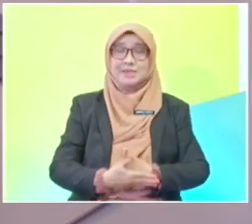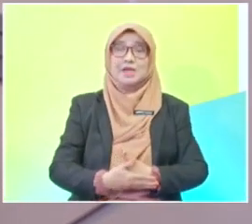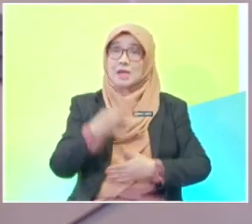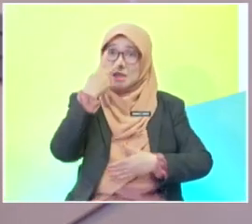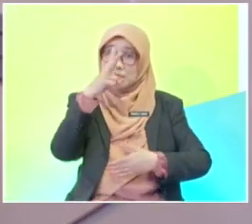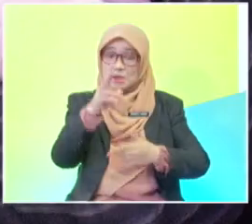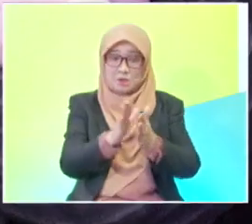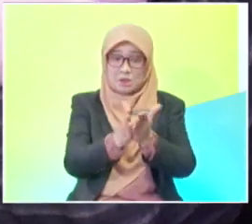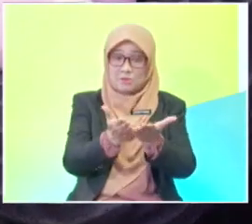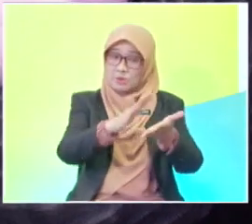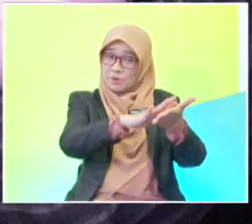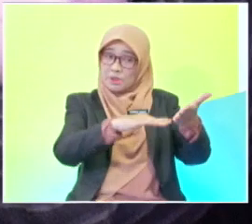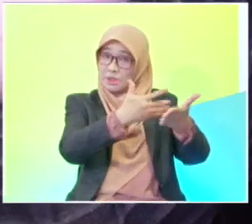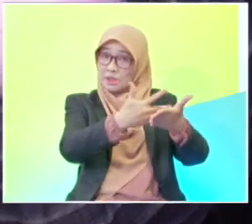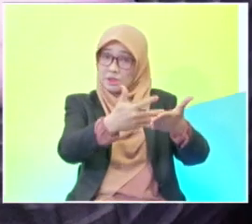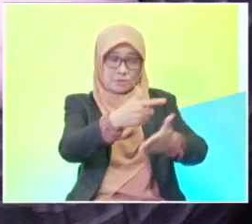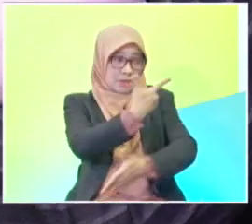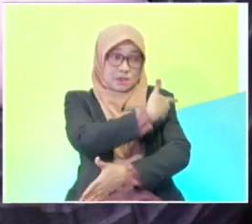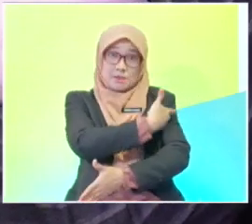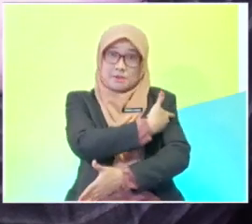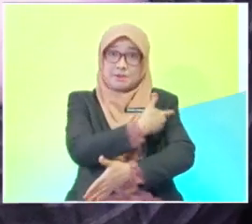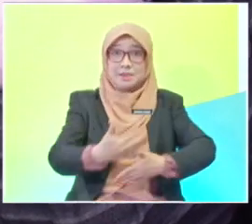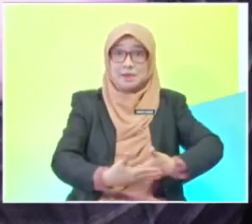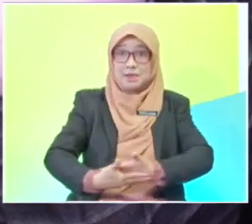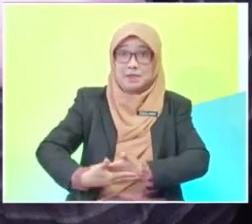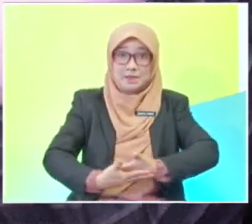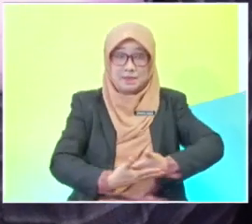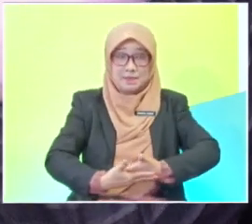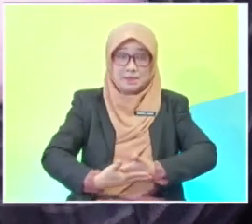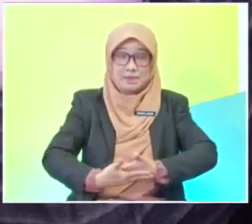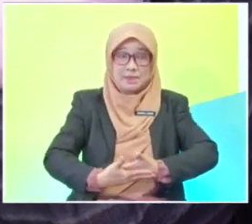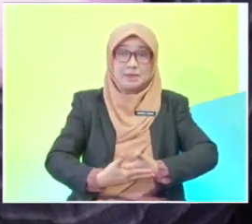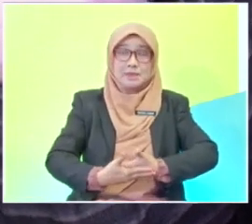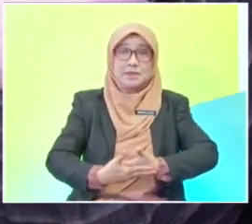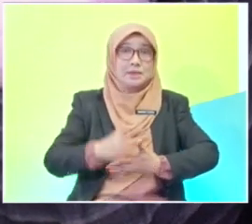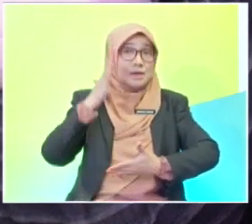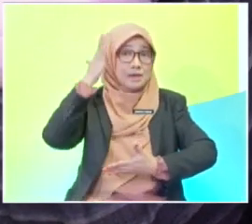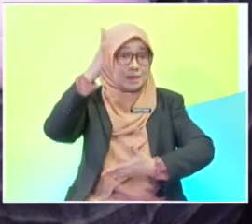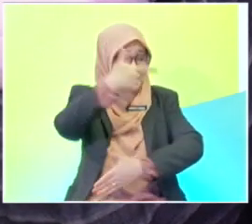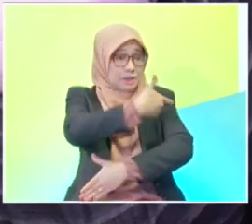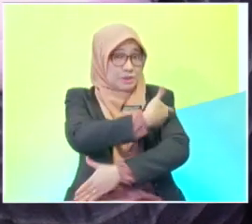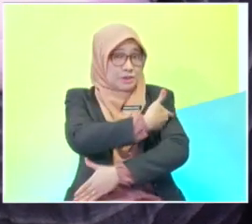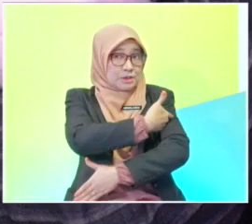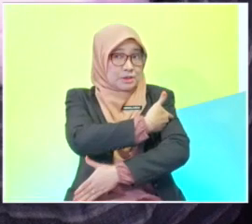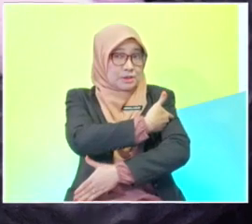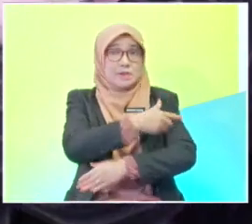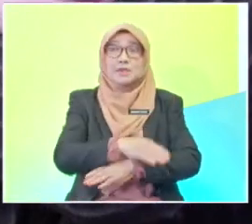ikutkan jadual imunisasi, bayi anak Encik hari ni akan mendapat suntikan di